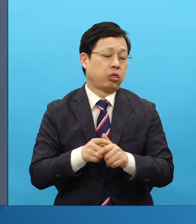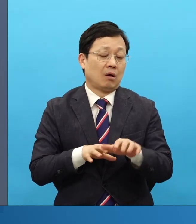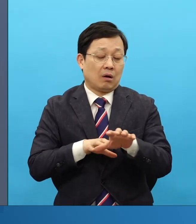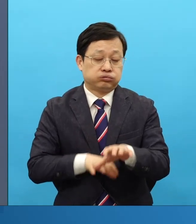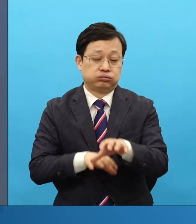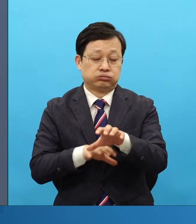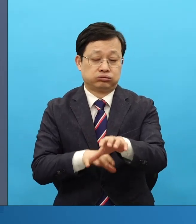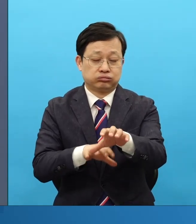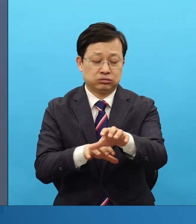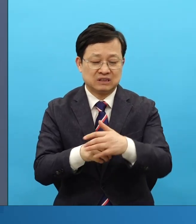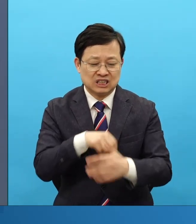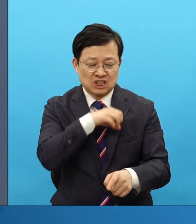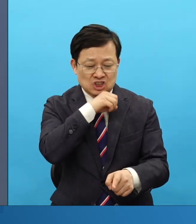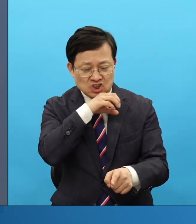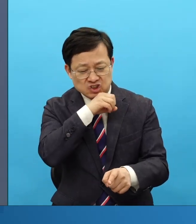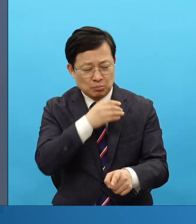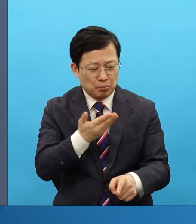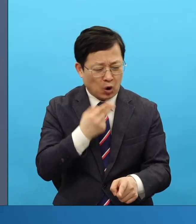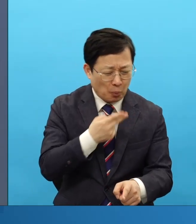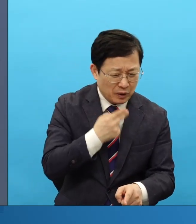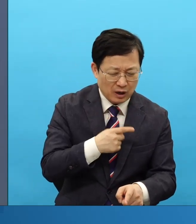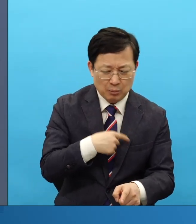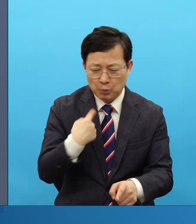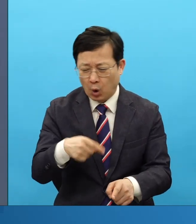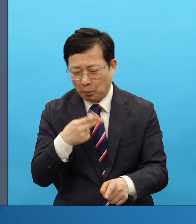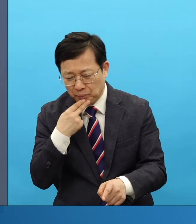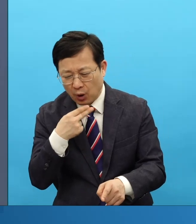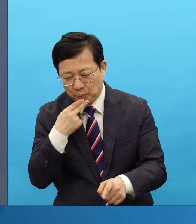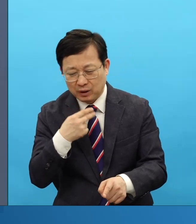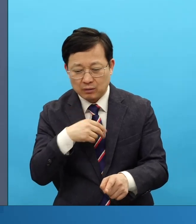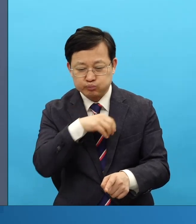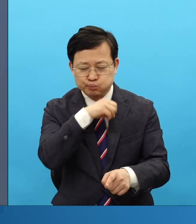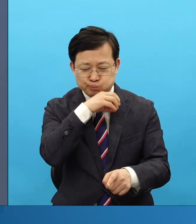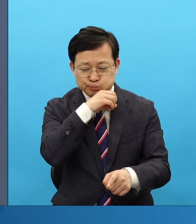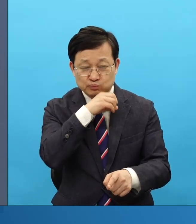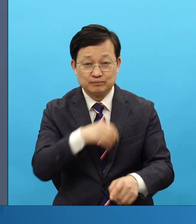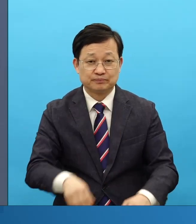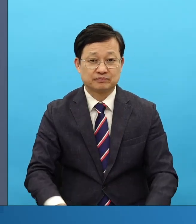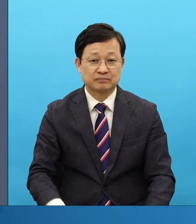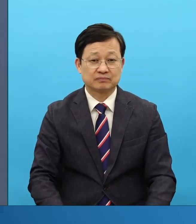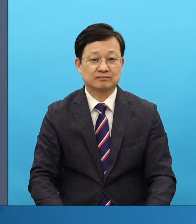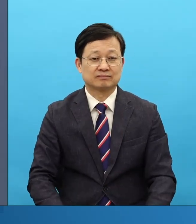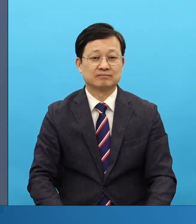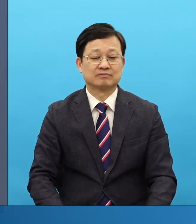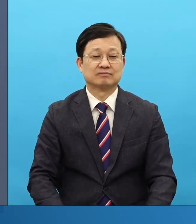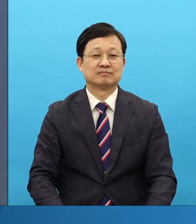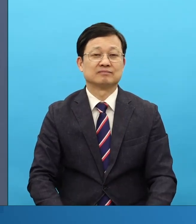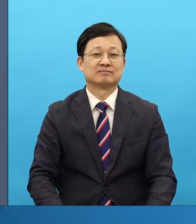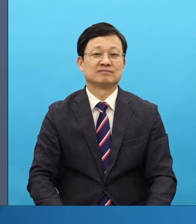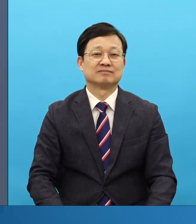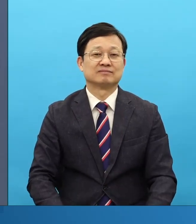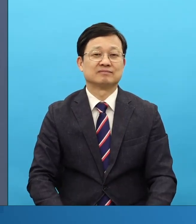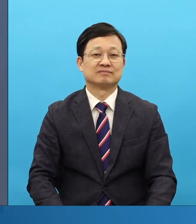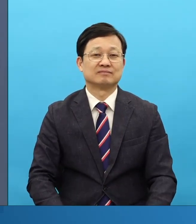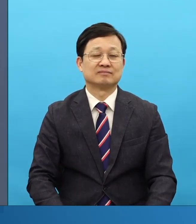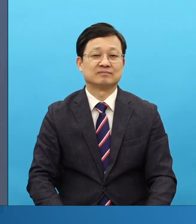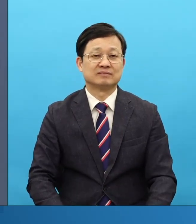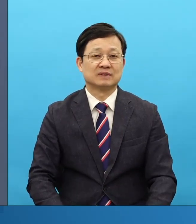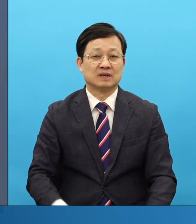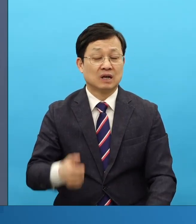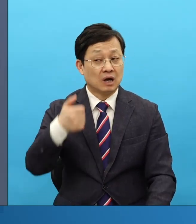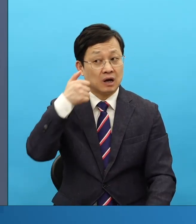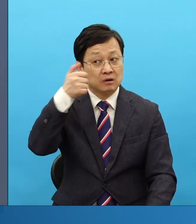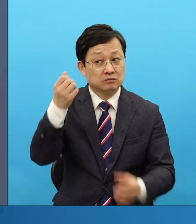게 없지 않냐? But without knowing this blessing, the people of the wilderness are saying, we have 이 nothing to 먹는 eat. 거를 거두어서 드리는 거를 오순절 추수제라고